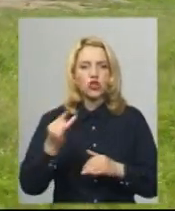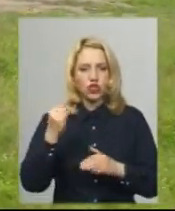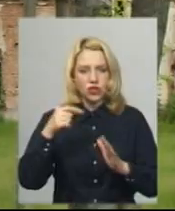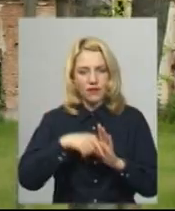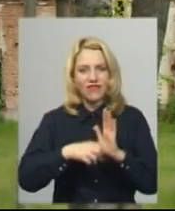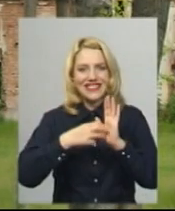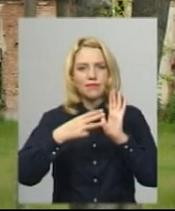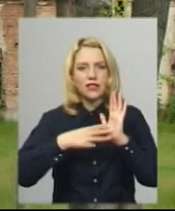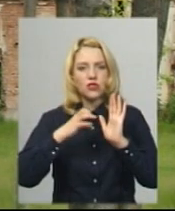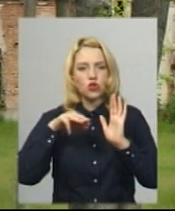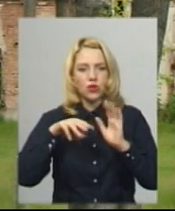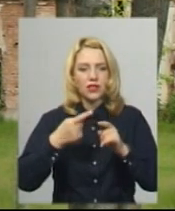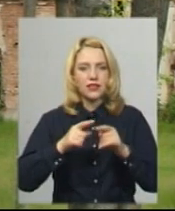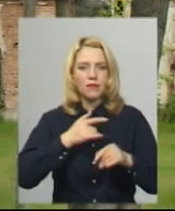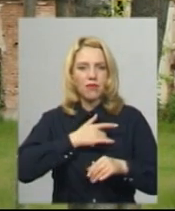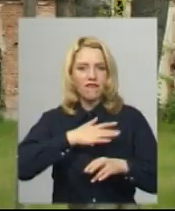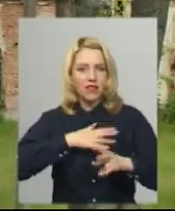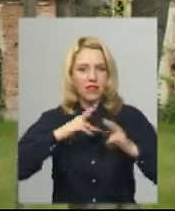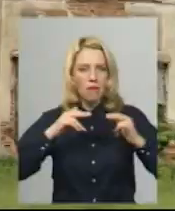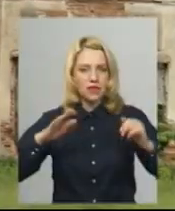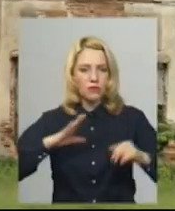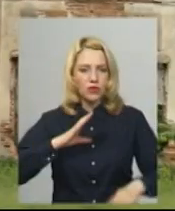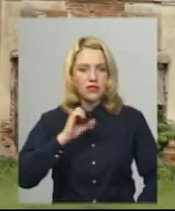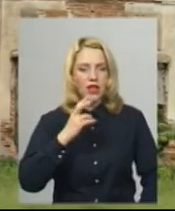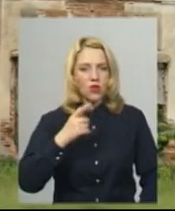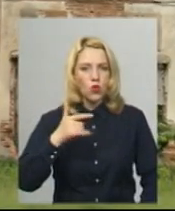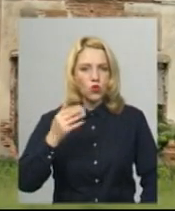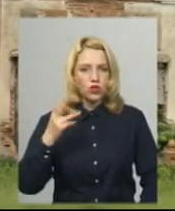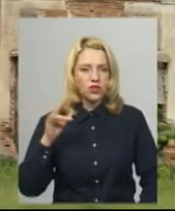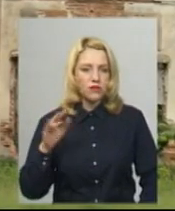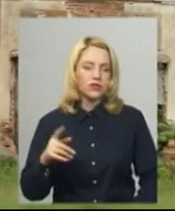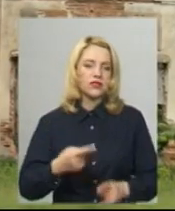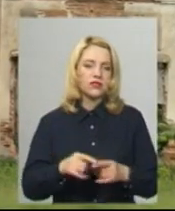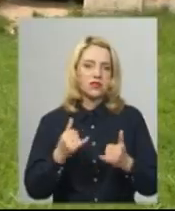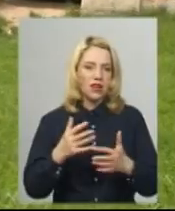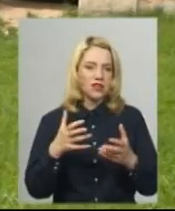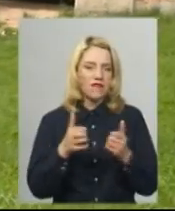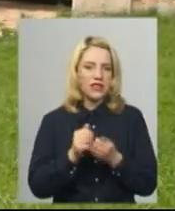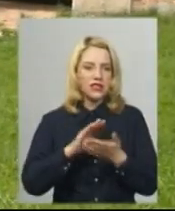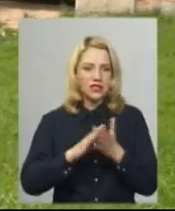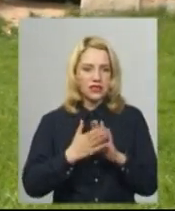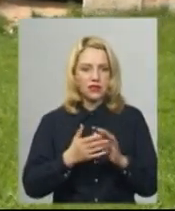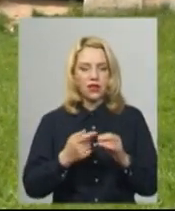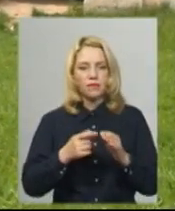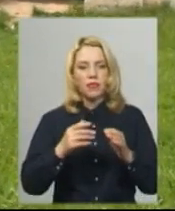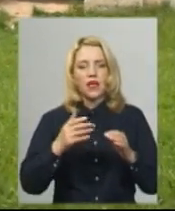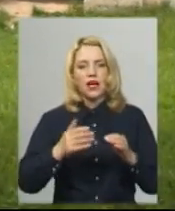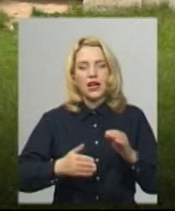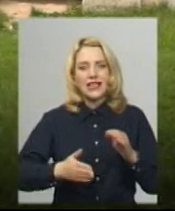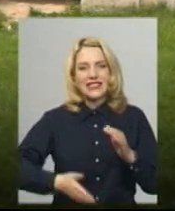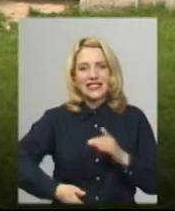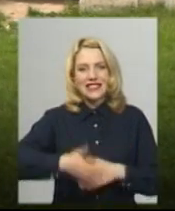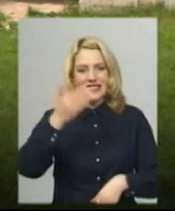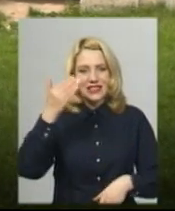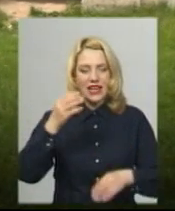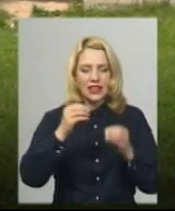столітті як приватна резиденція князів Сангушків. Нині палац перебуває в аварійному стані, додає Сергій Франков. Упав відрізок стіни розміром 10